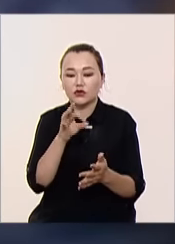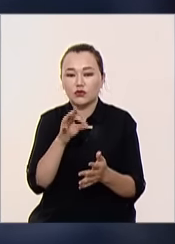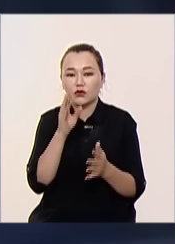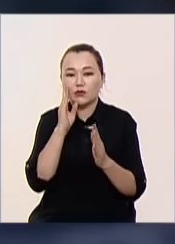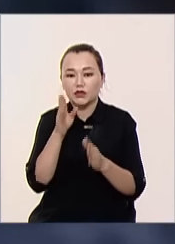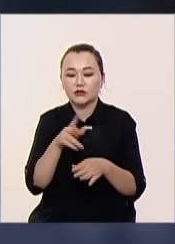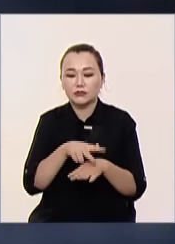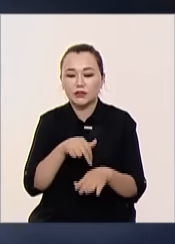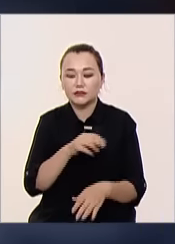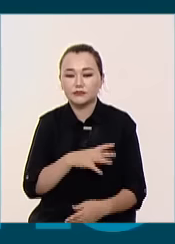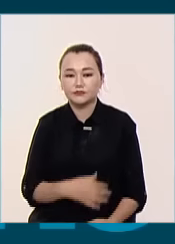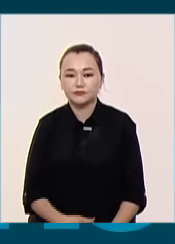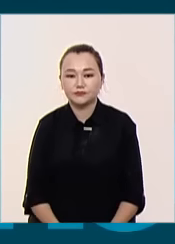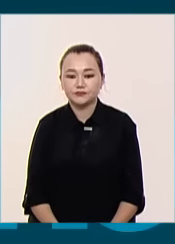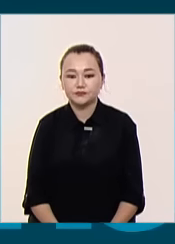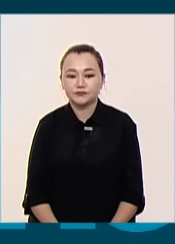в полицию.